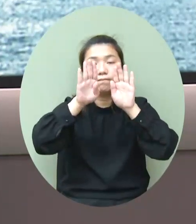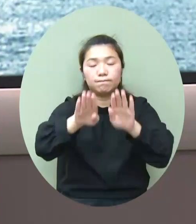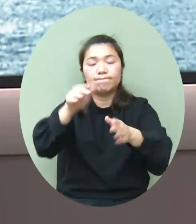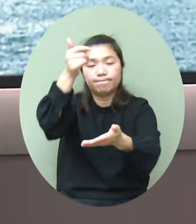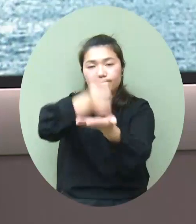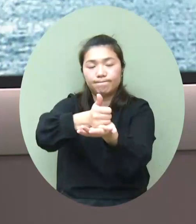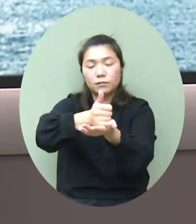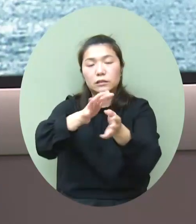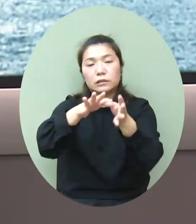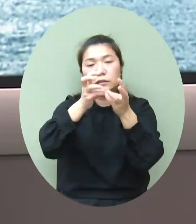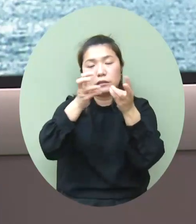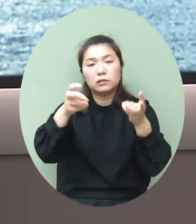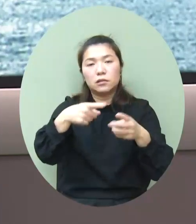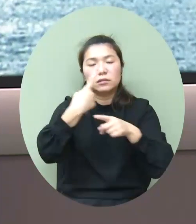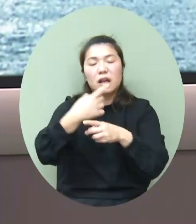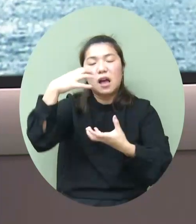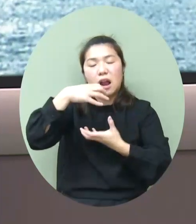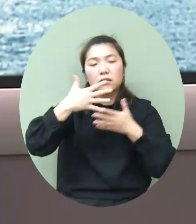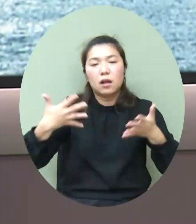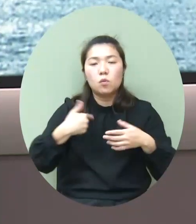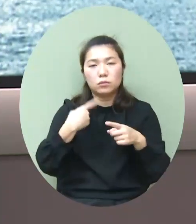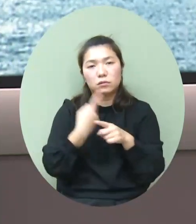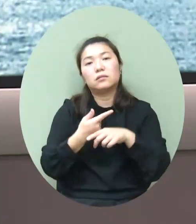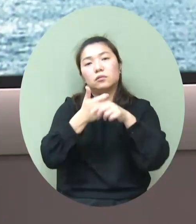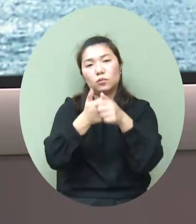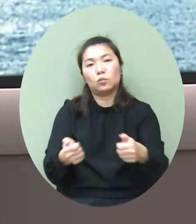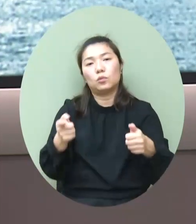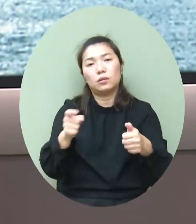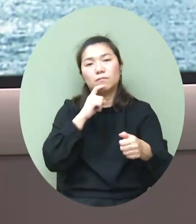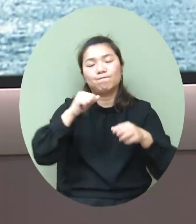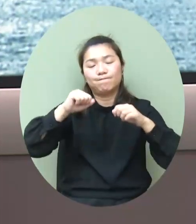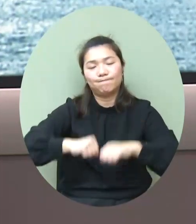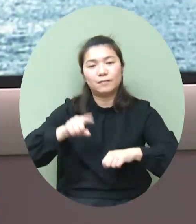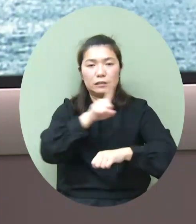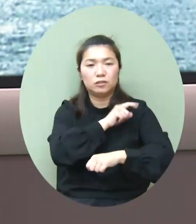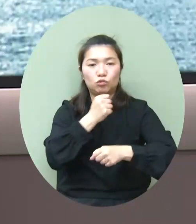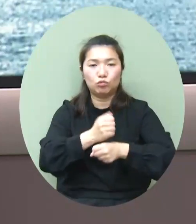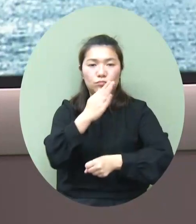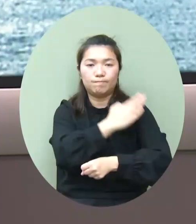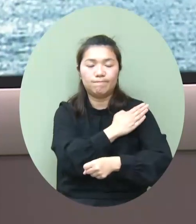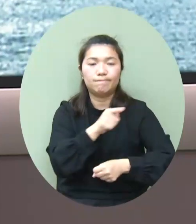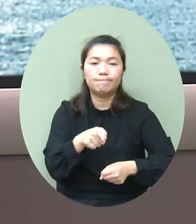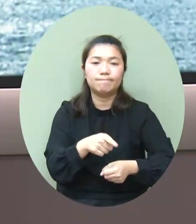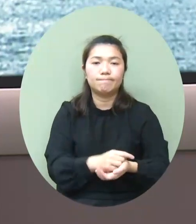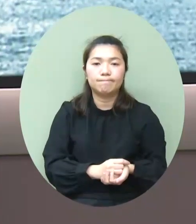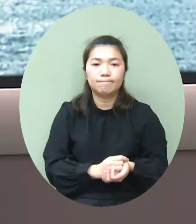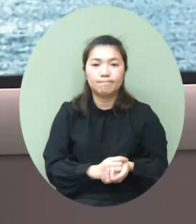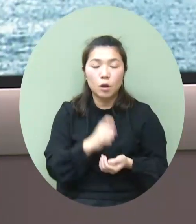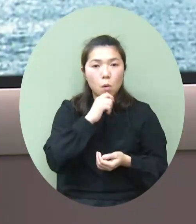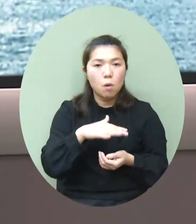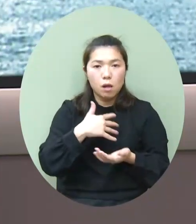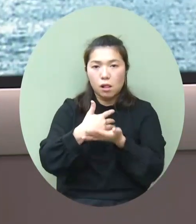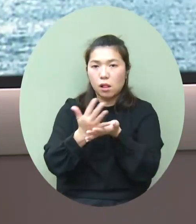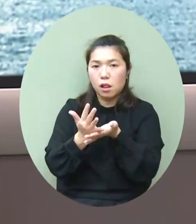他们守在最前线，压力是非常的大，我真的很感谢他们坚守岗位。我